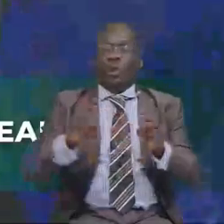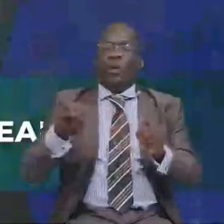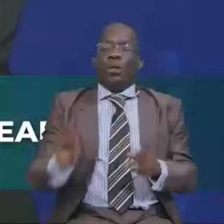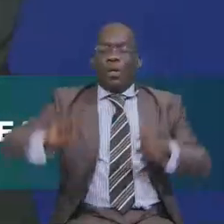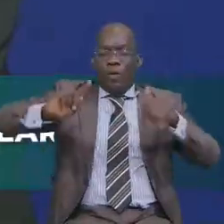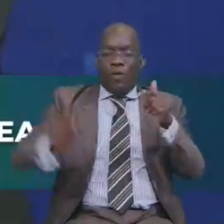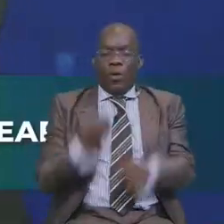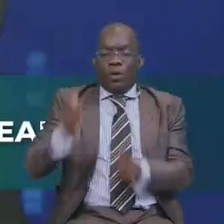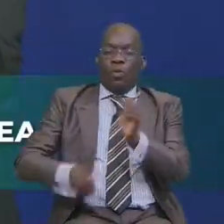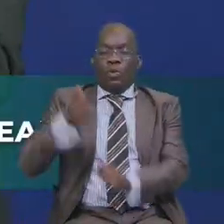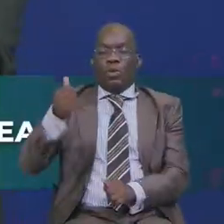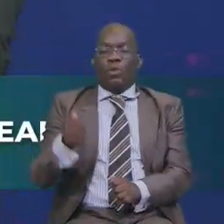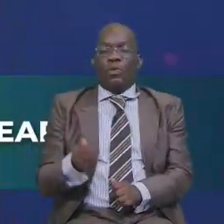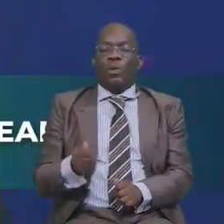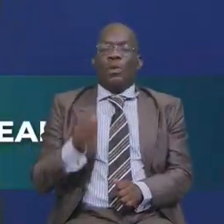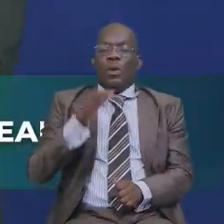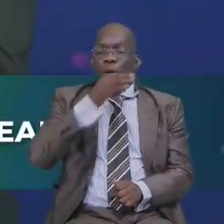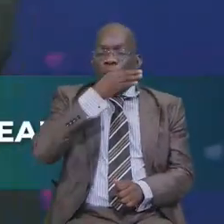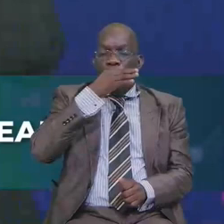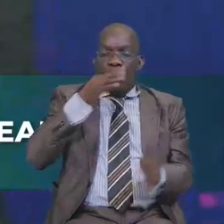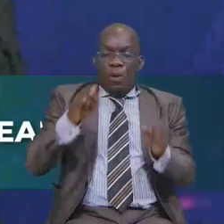Les premiers cultivateurs fructueux.